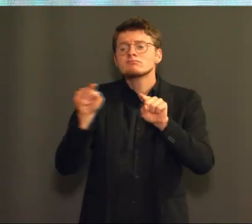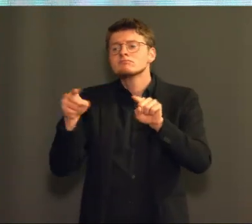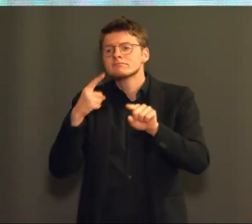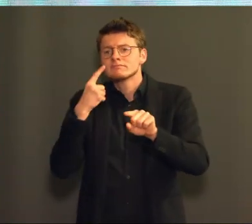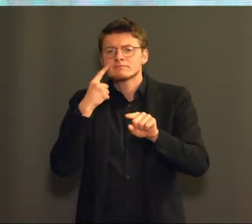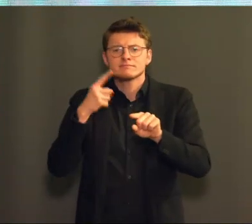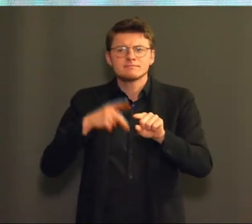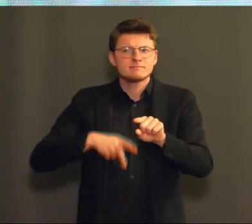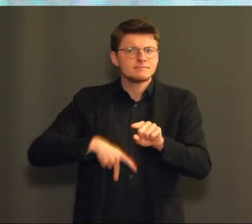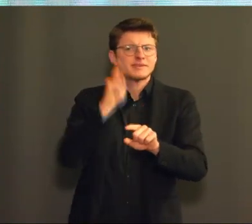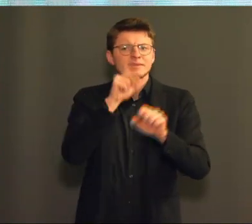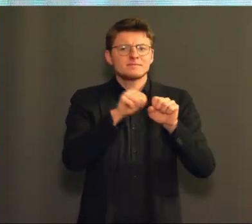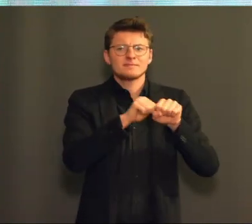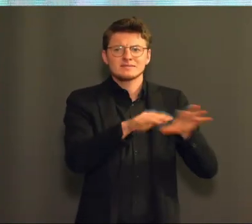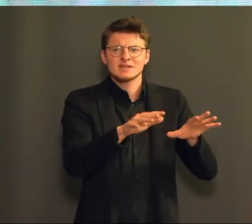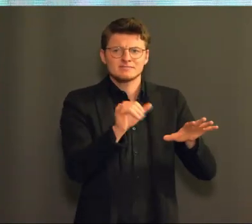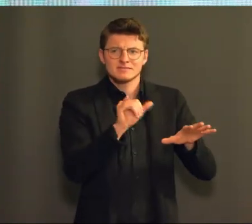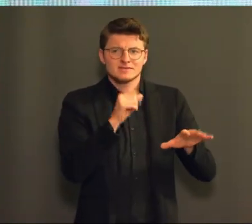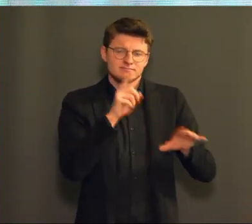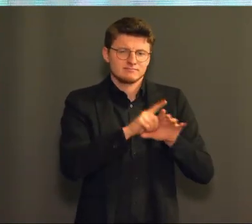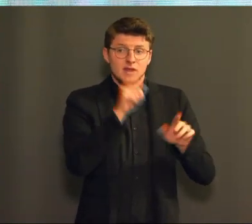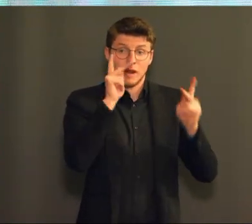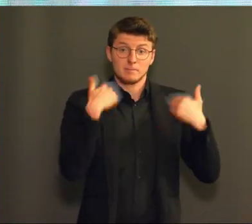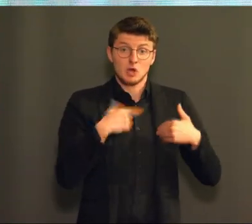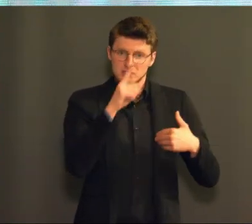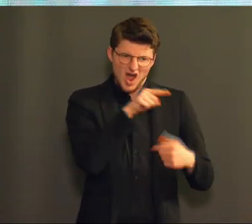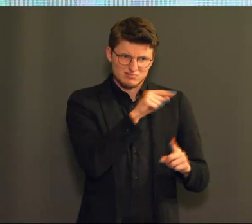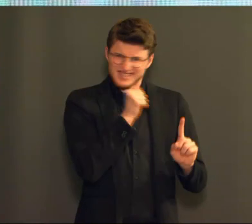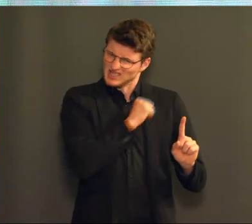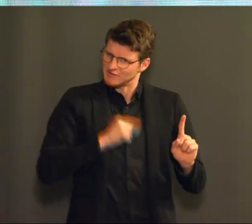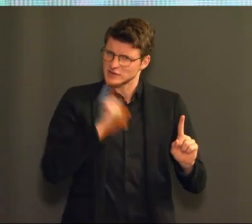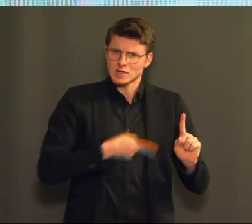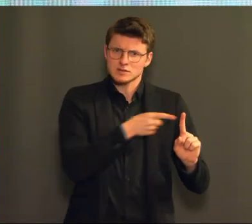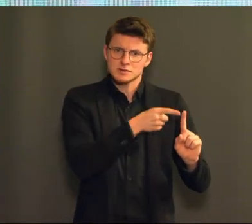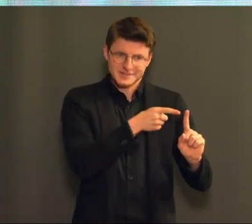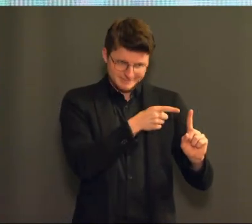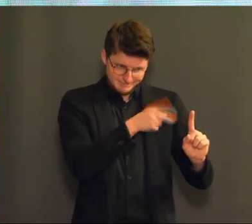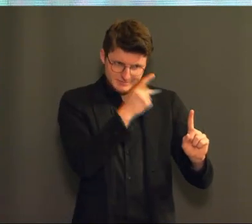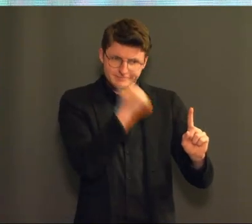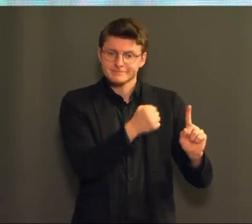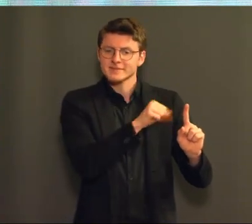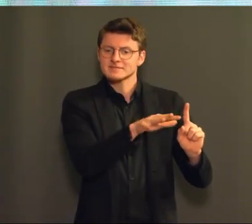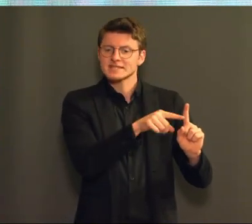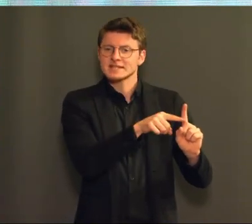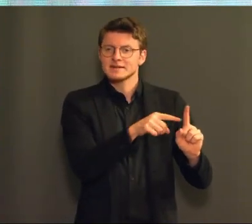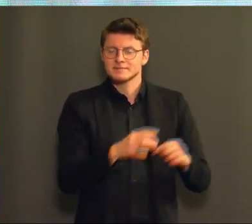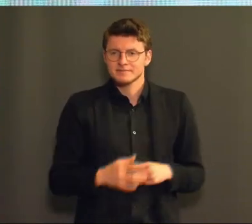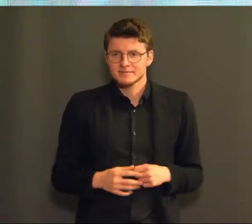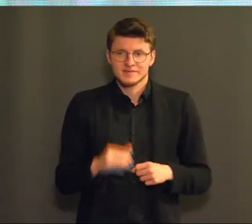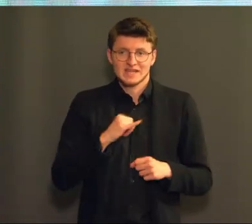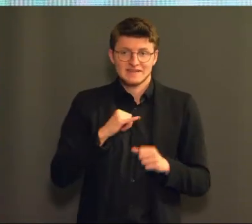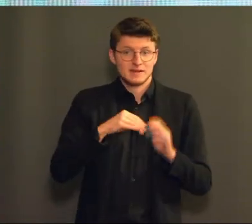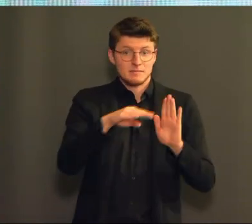hoogst bij niet-zelfstandige kappers. Ondanks de naleving van de sanitaire